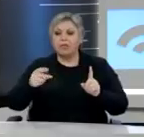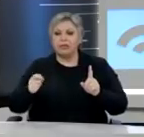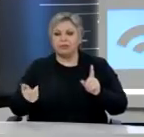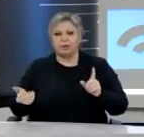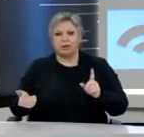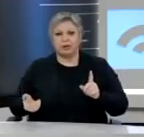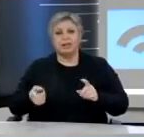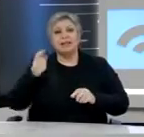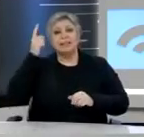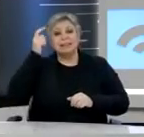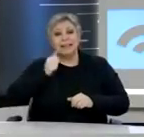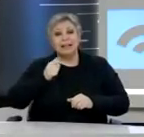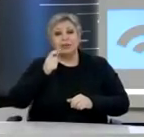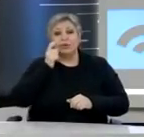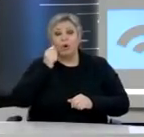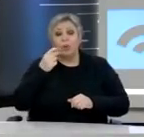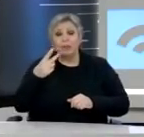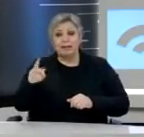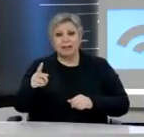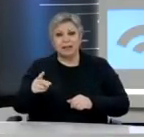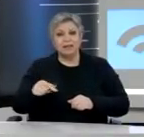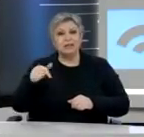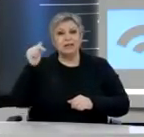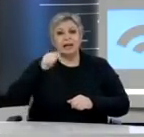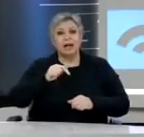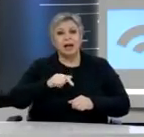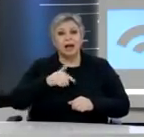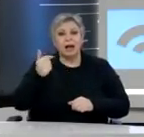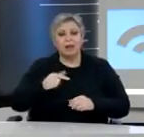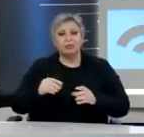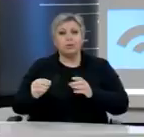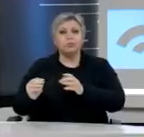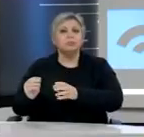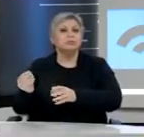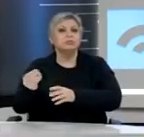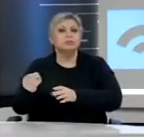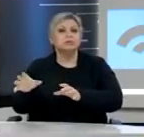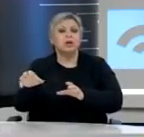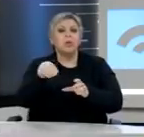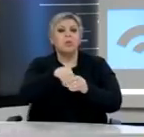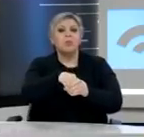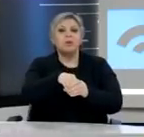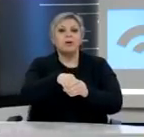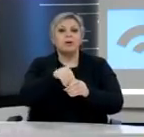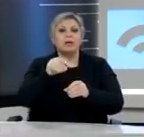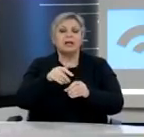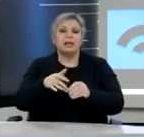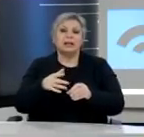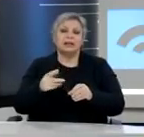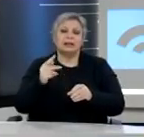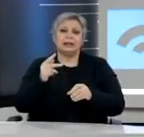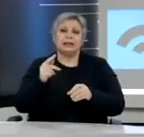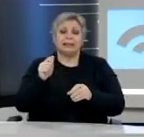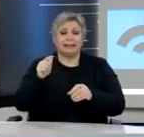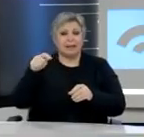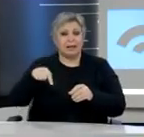σας κυβέρνησε από το 90 στο 93 με έναν βουλευτή που εκλέχθηκε με άλλο κόμμα, τον κύριο Κατζίκη, Πήρε την έδρα του κ.